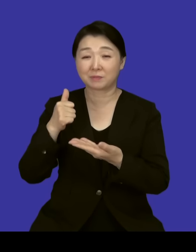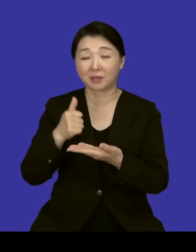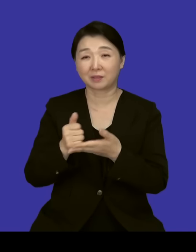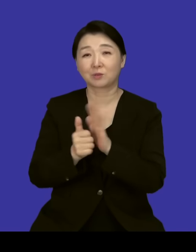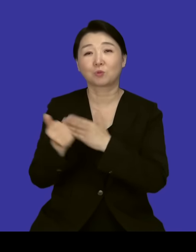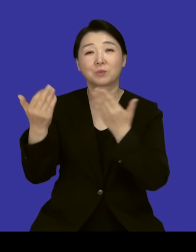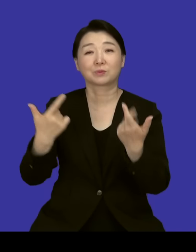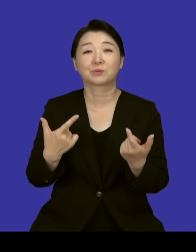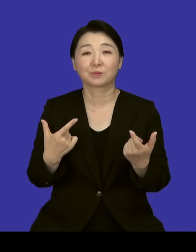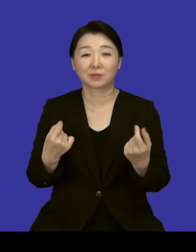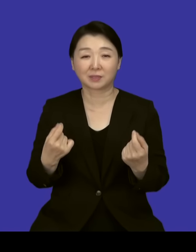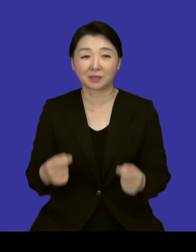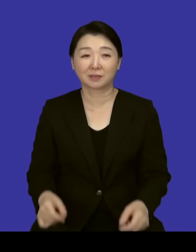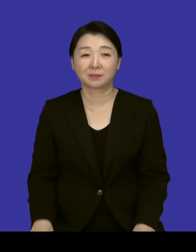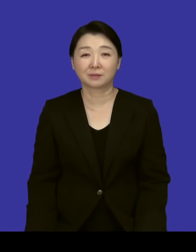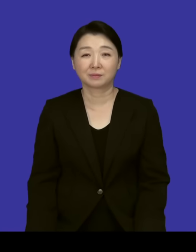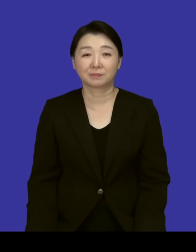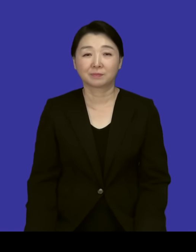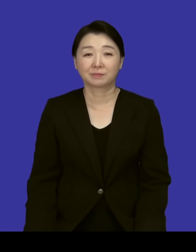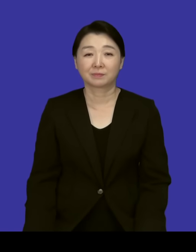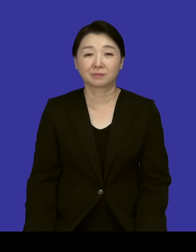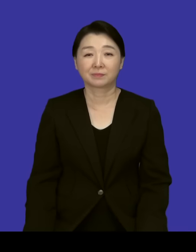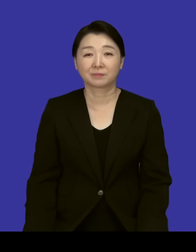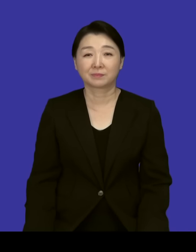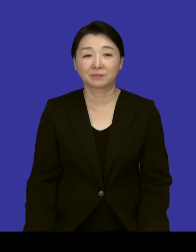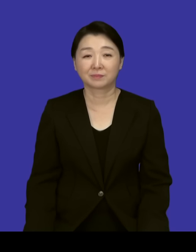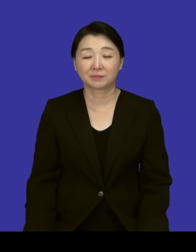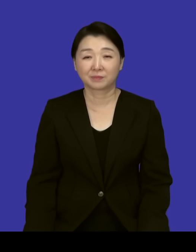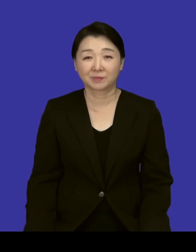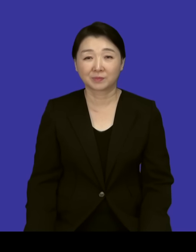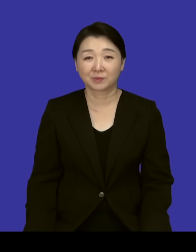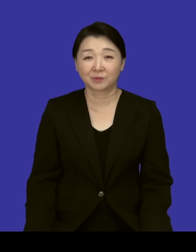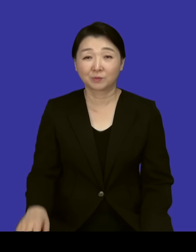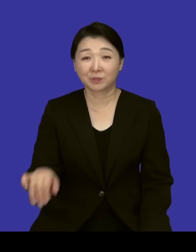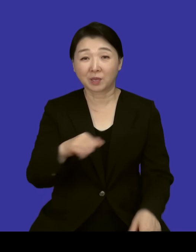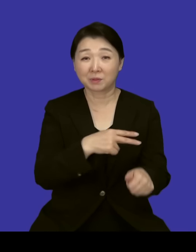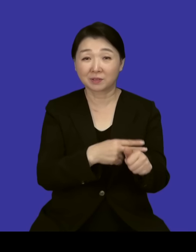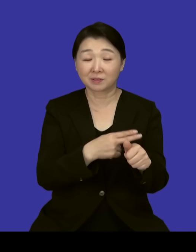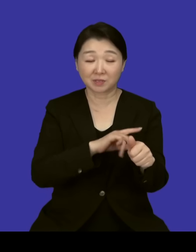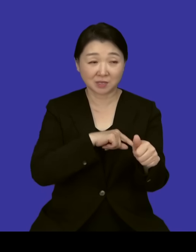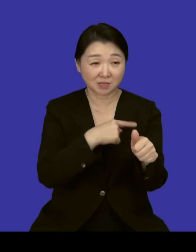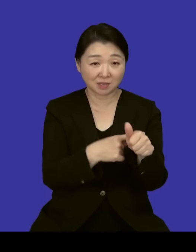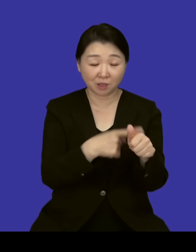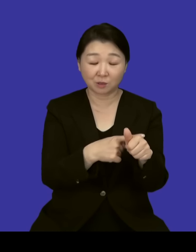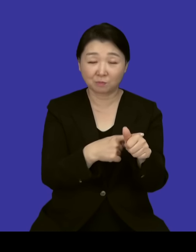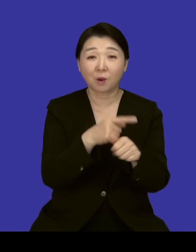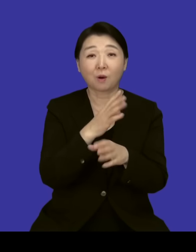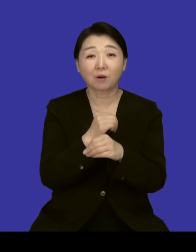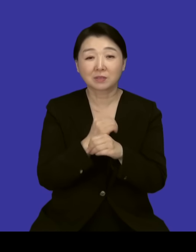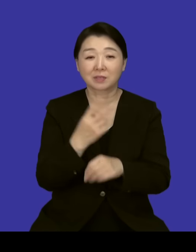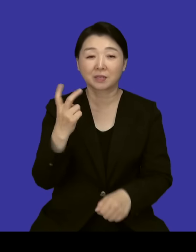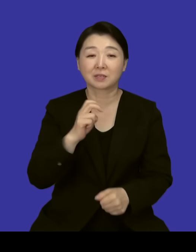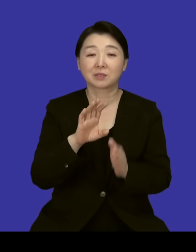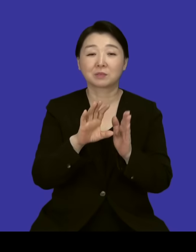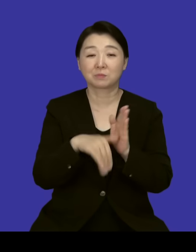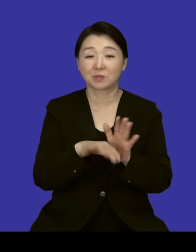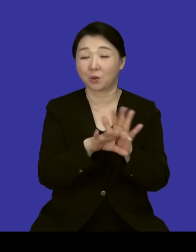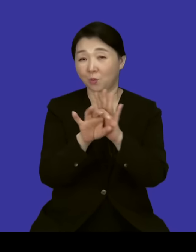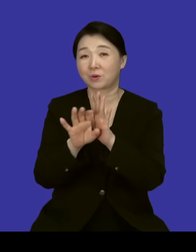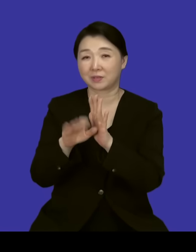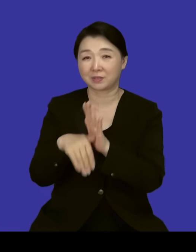주셨구나. 네. 네, 좀 그런 걸 느끼게 됐고요. 예. 동학개미의 스승이라는 닉네임이 붙은 게 바로 2020년 코로나